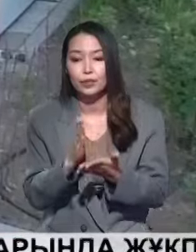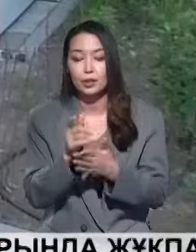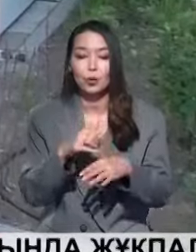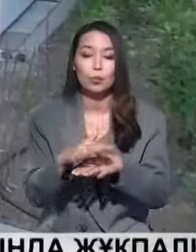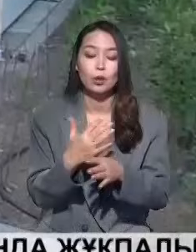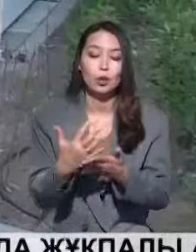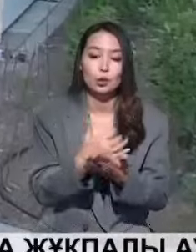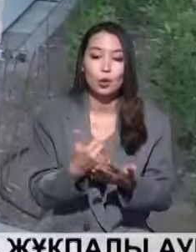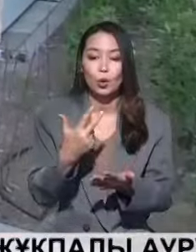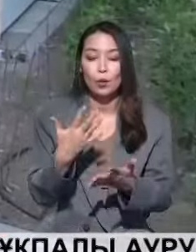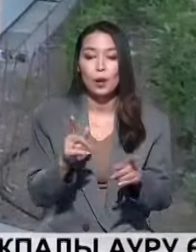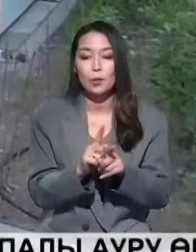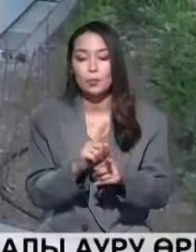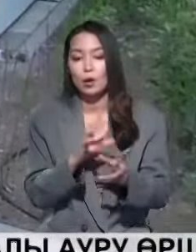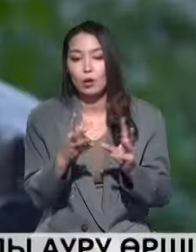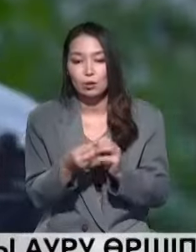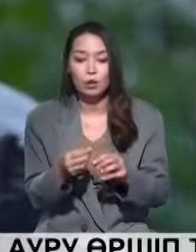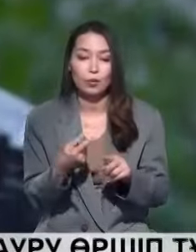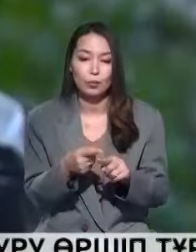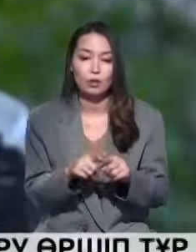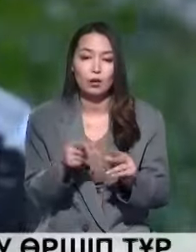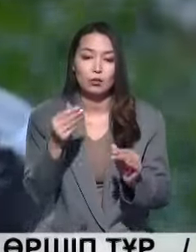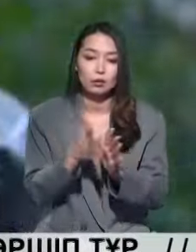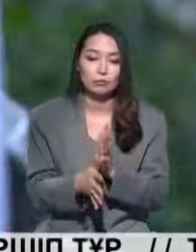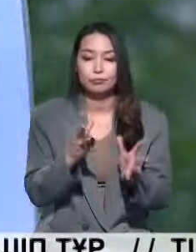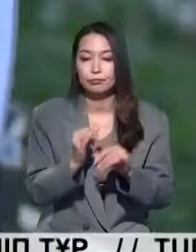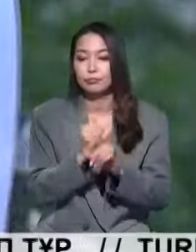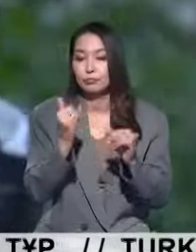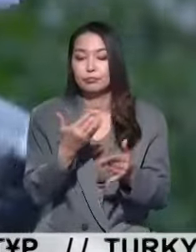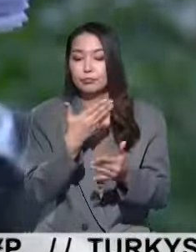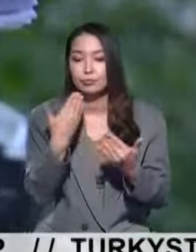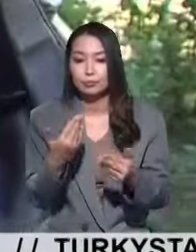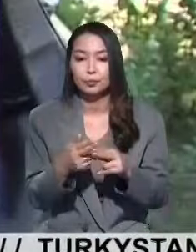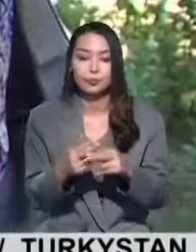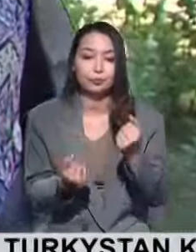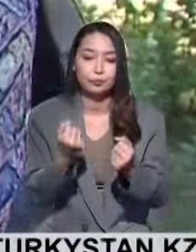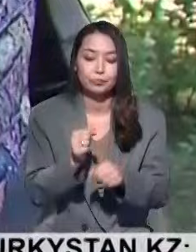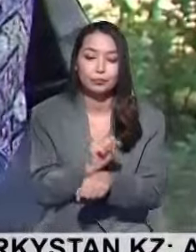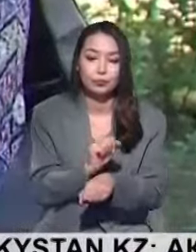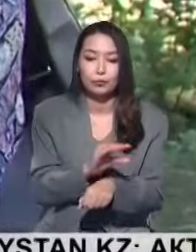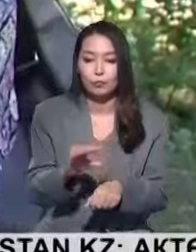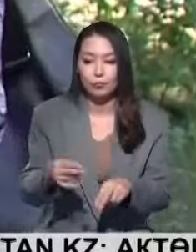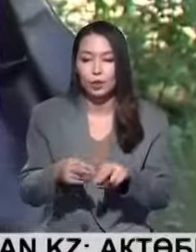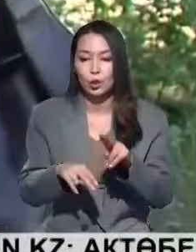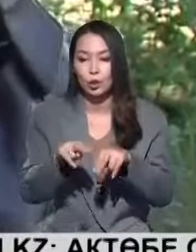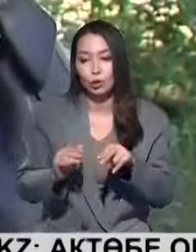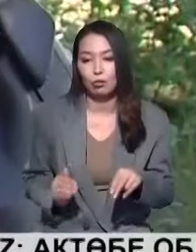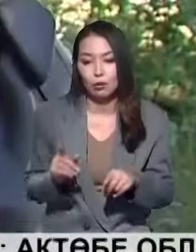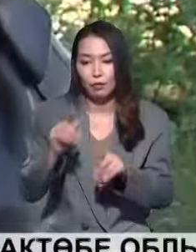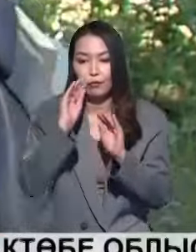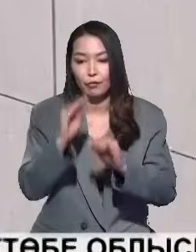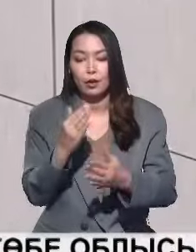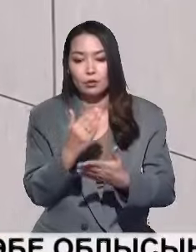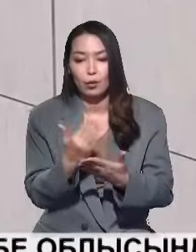жинайтын 35 теңге көлеміндегі тариф ағымдағы шығындардан артылмайды. Ал көлік тұрағының осындай күйге түскеніне құрылыс компаниясы кінәлі екен. О